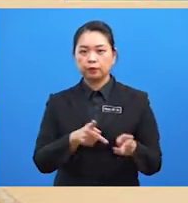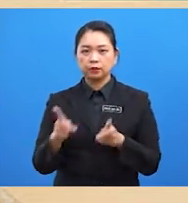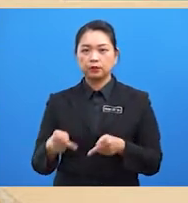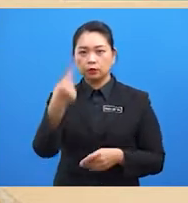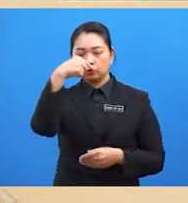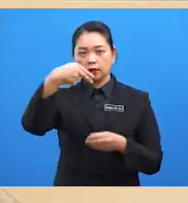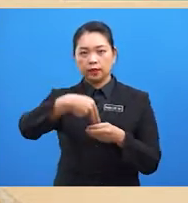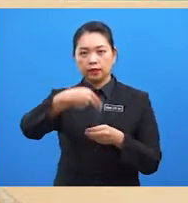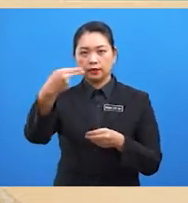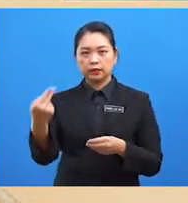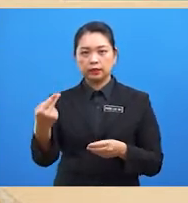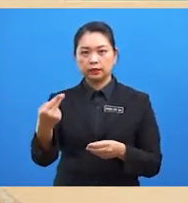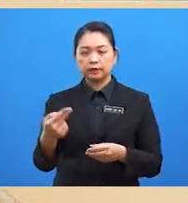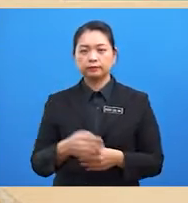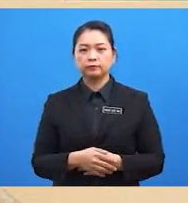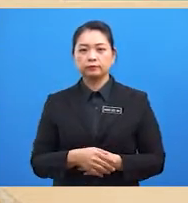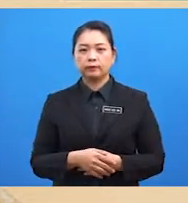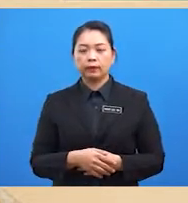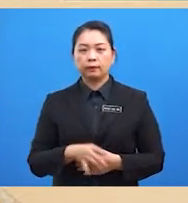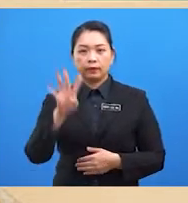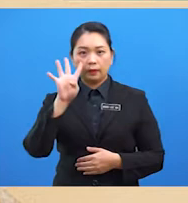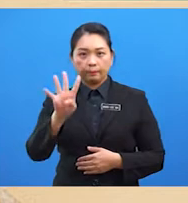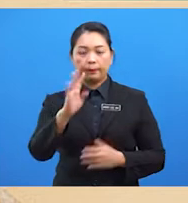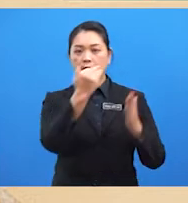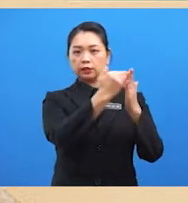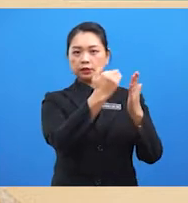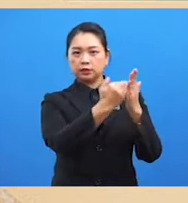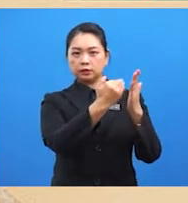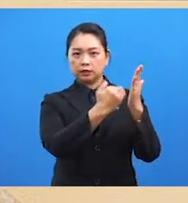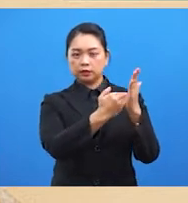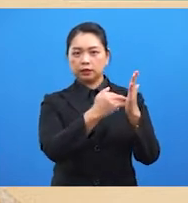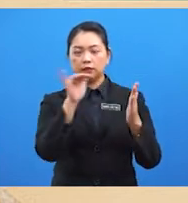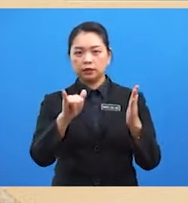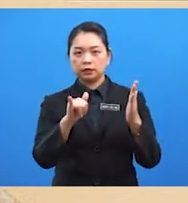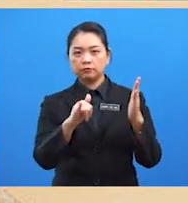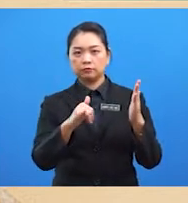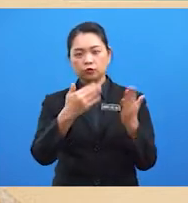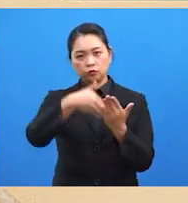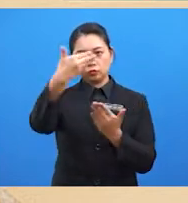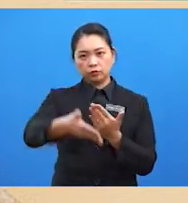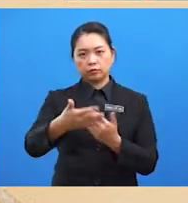untuk menghasilkan 4 rangkap syair yang seterusnya.